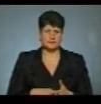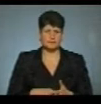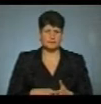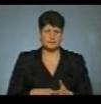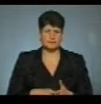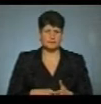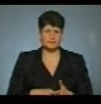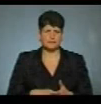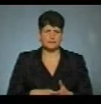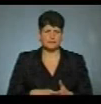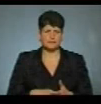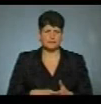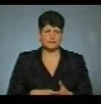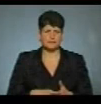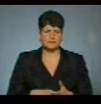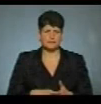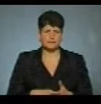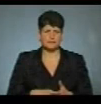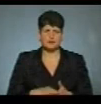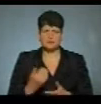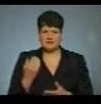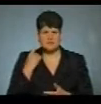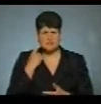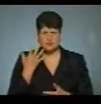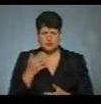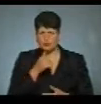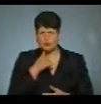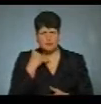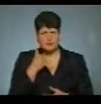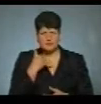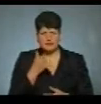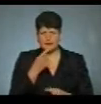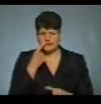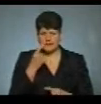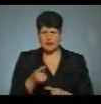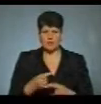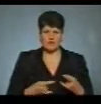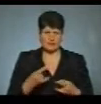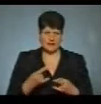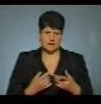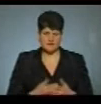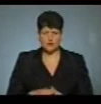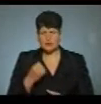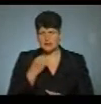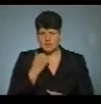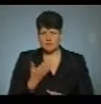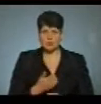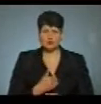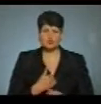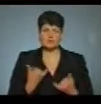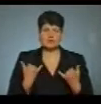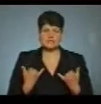Вибачте, ми таки вас не чуємо. Спробуйте передзвонити, але далеко від телевізора. Дякуємо. Я хочу, щоб ми